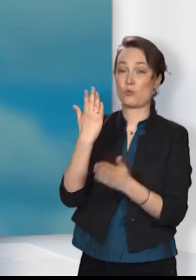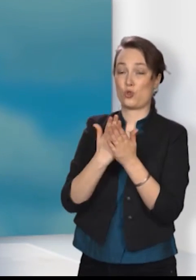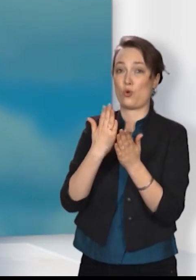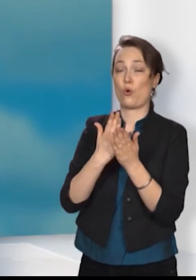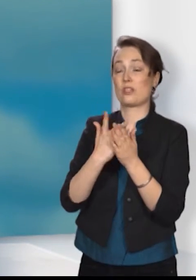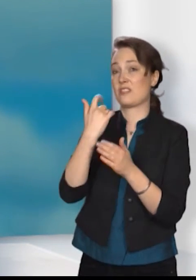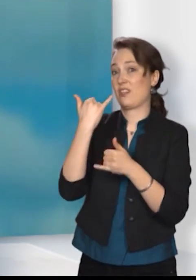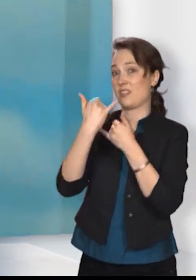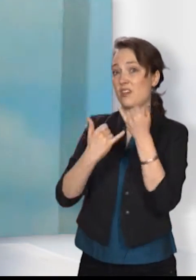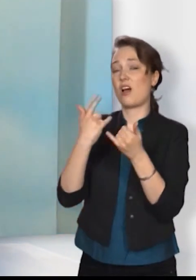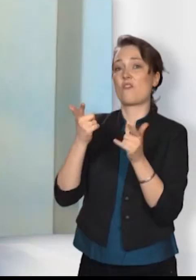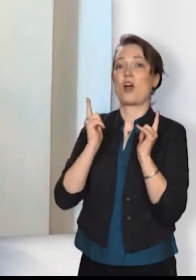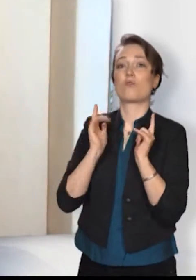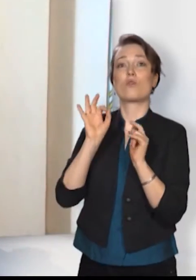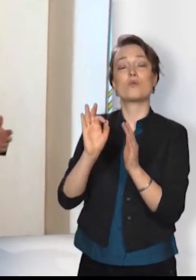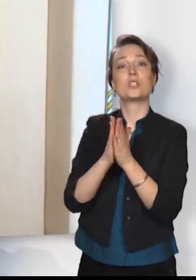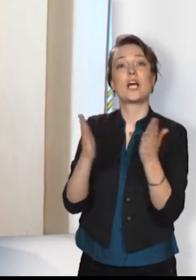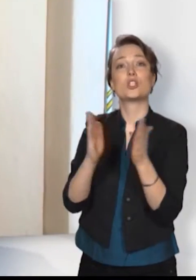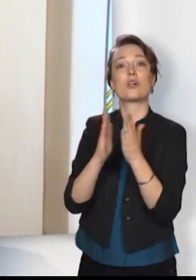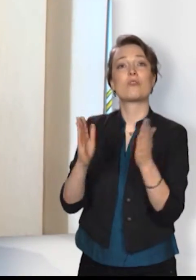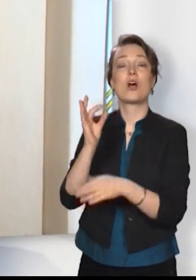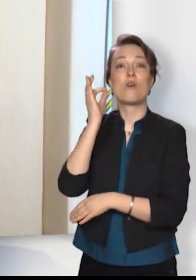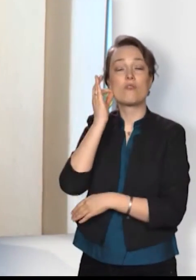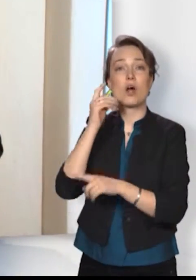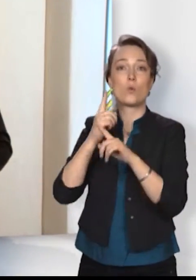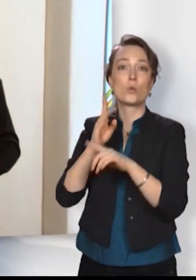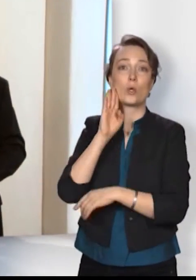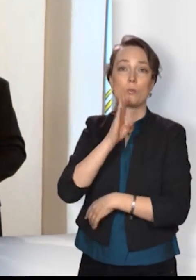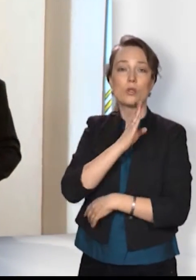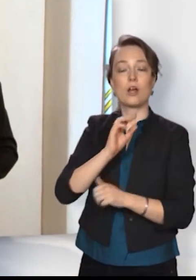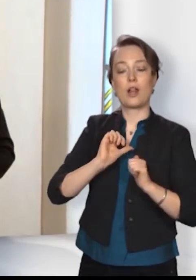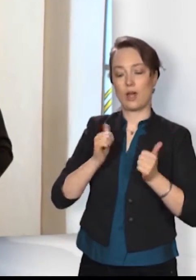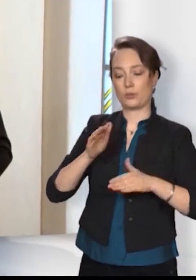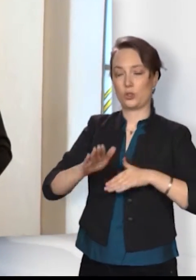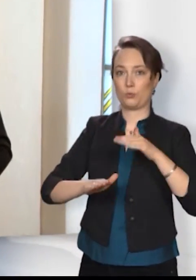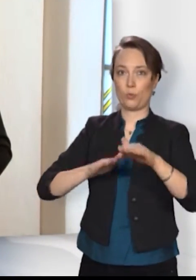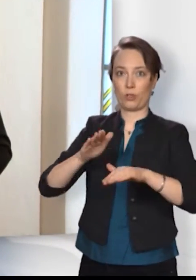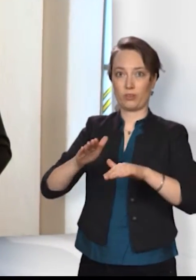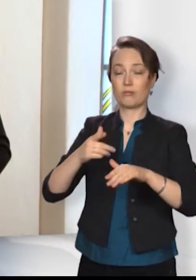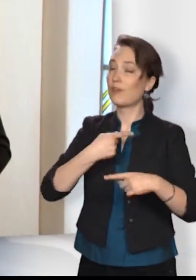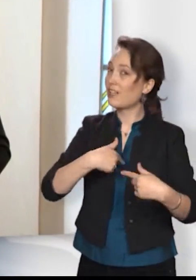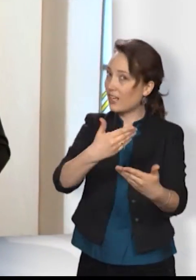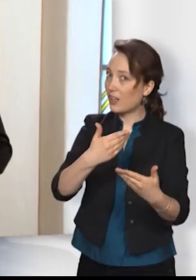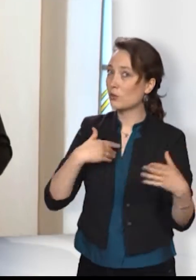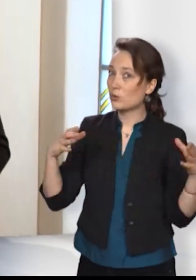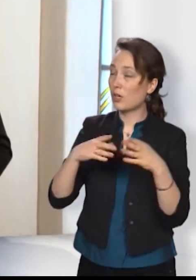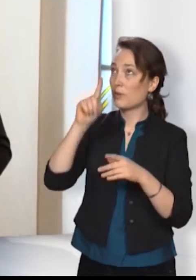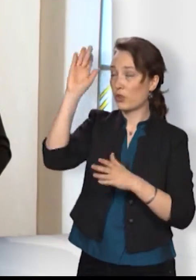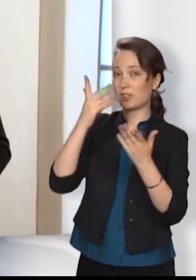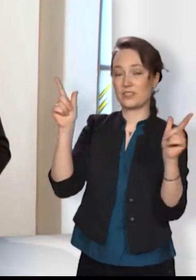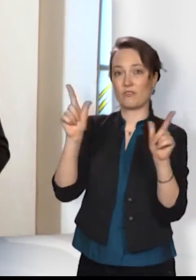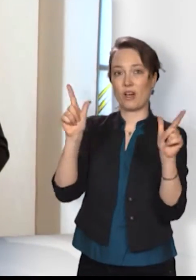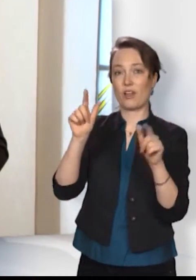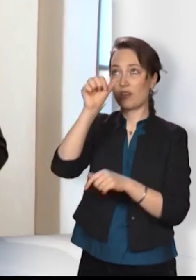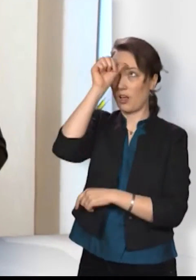Mutter Lebensspuren. Ich lade Sie ein, dass wir diesen Gottesdienst miteinander feiern im Namen Gottes, des Vaters und des Sohnes und